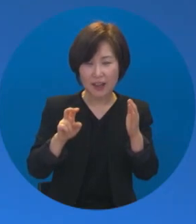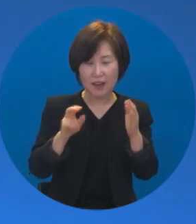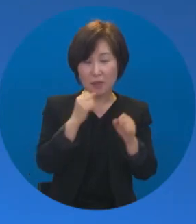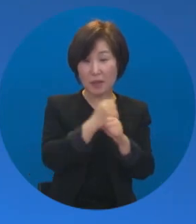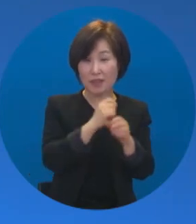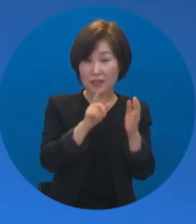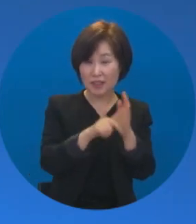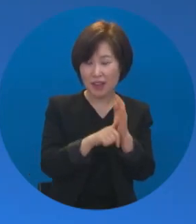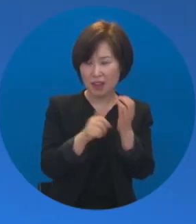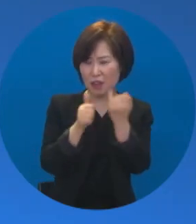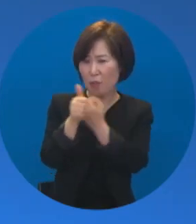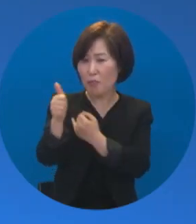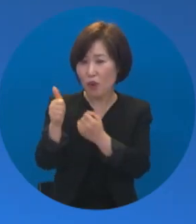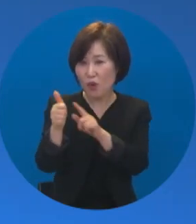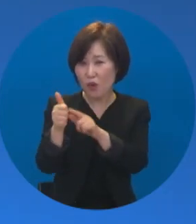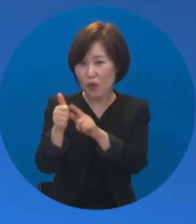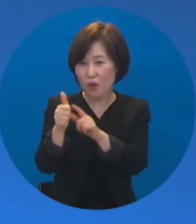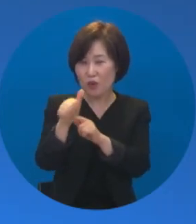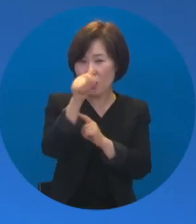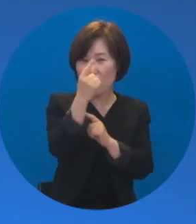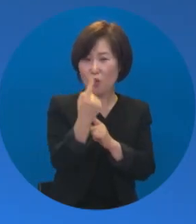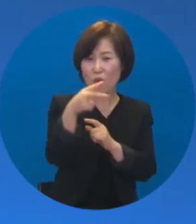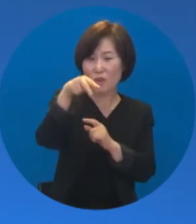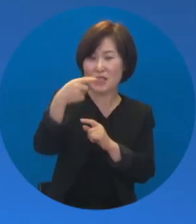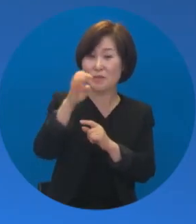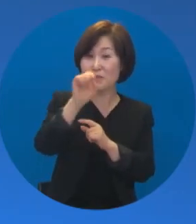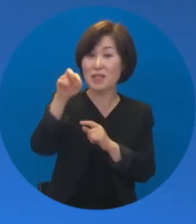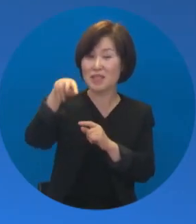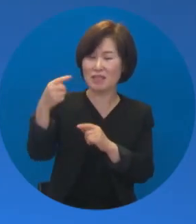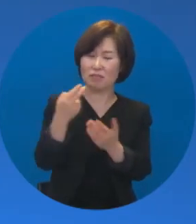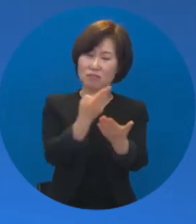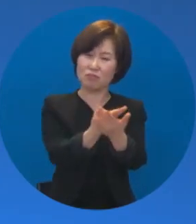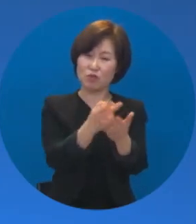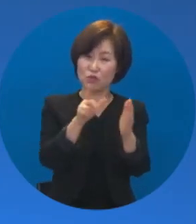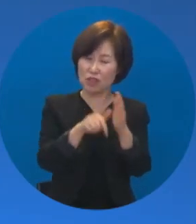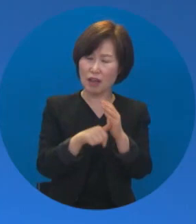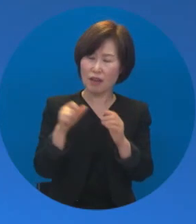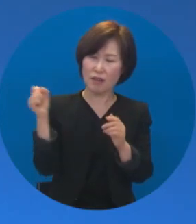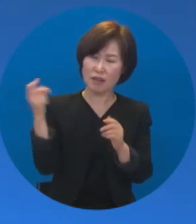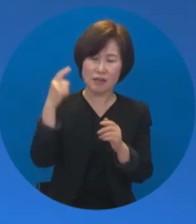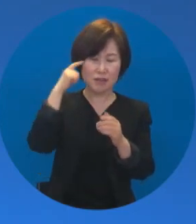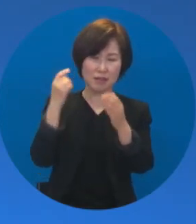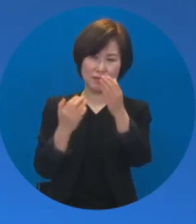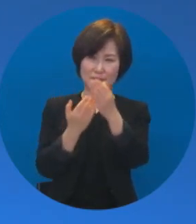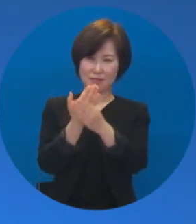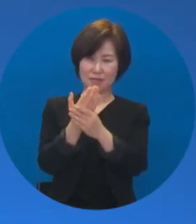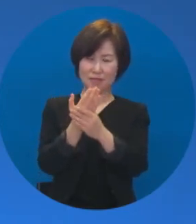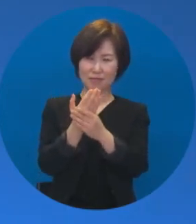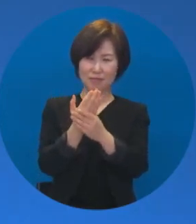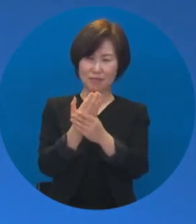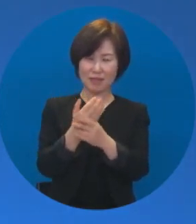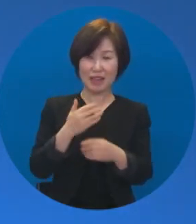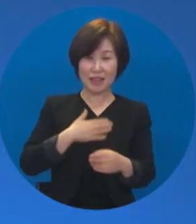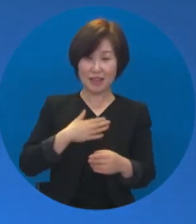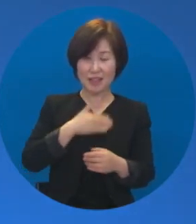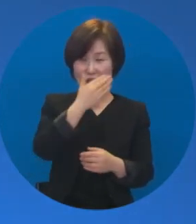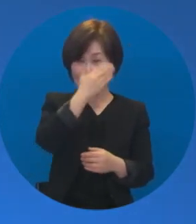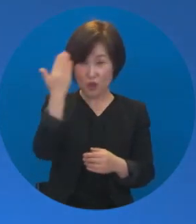때 주님이 다시 떠오르게 하셨어요. 제가 청년 사역을 하기 때문에 청년들에게 설교를 많이